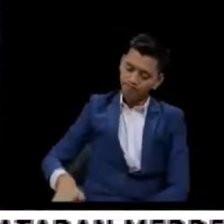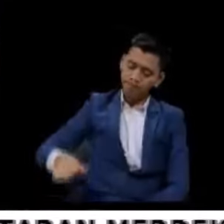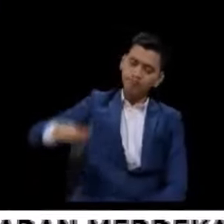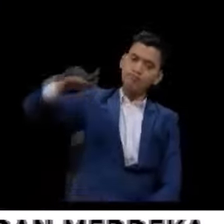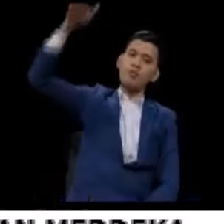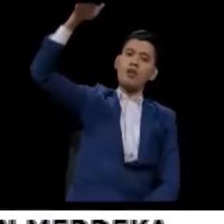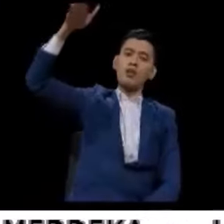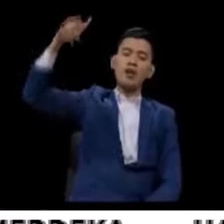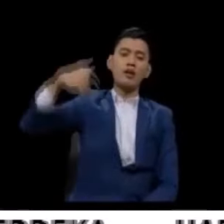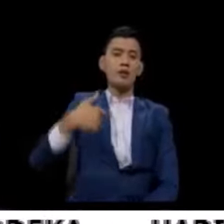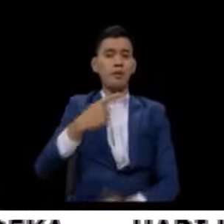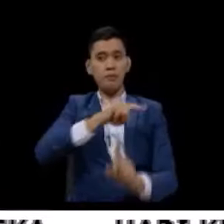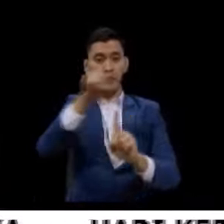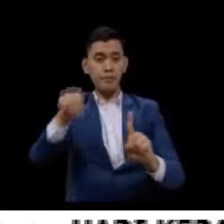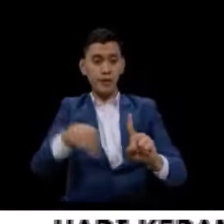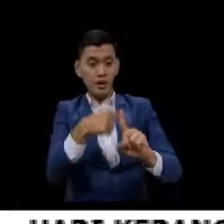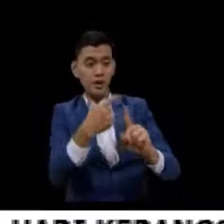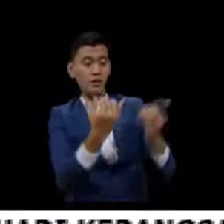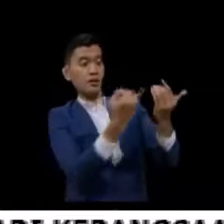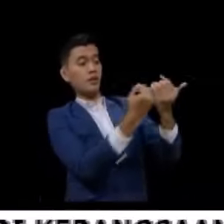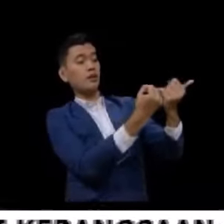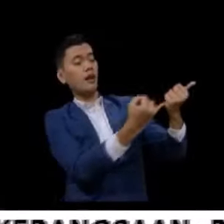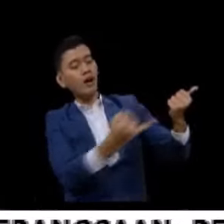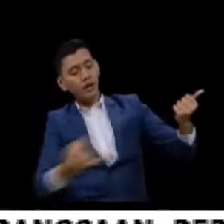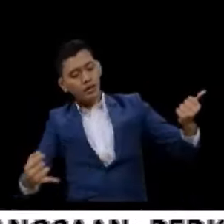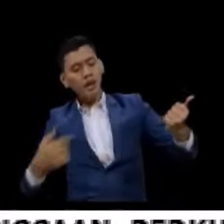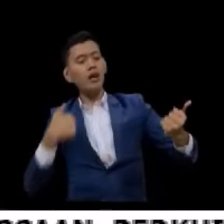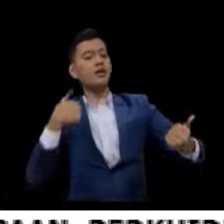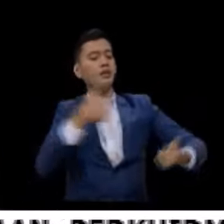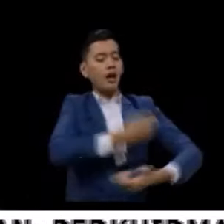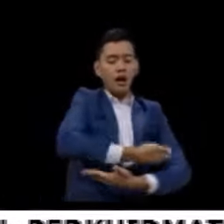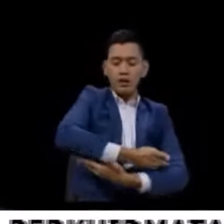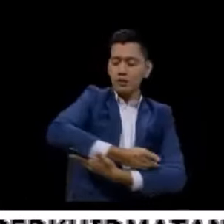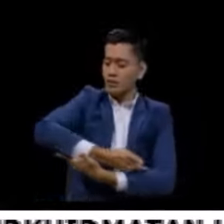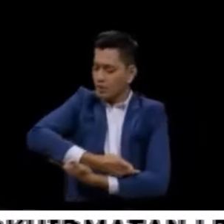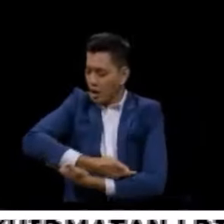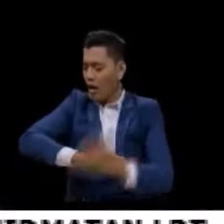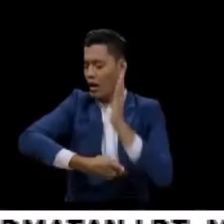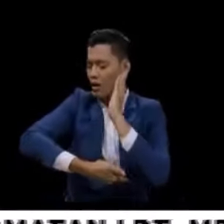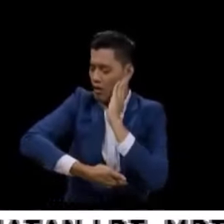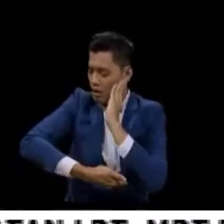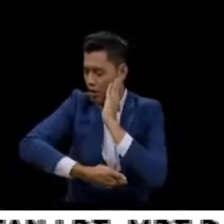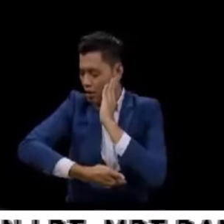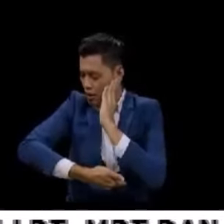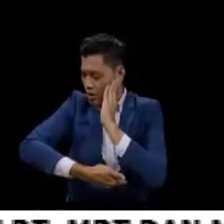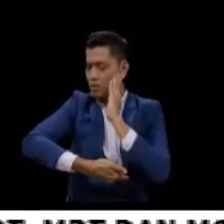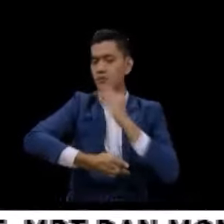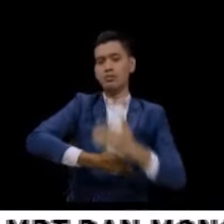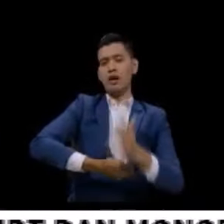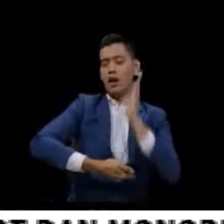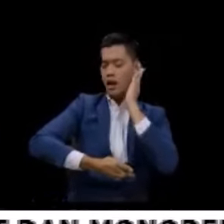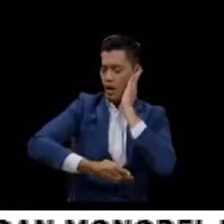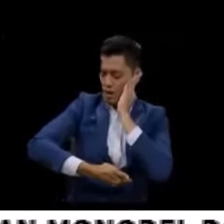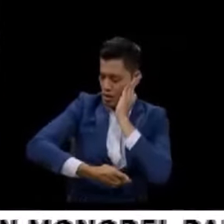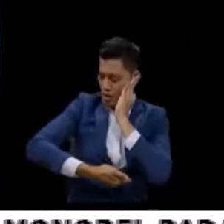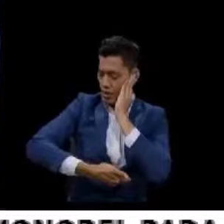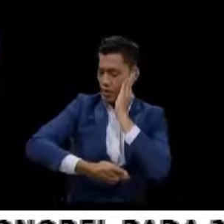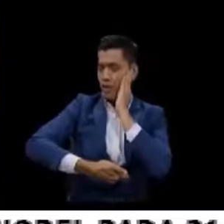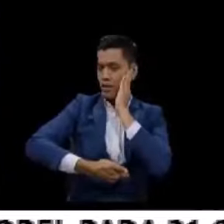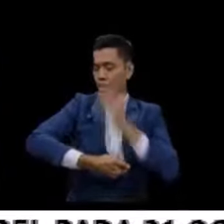lagi kita sudah dengarkan anak kita dengan sebelah kanan adzan sebelah kiri jadi